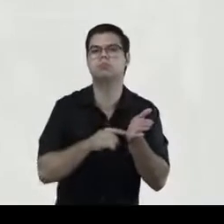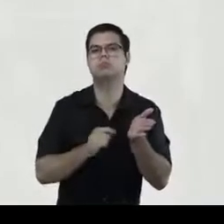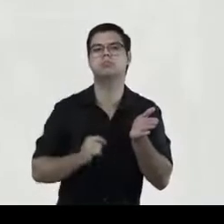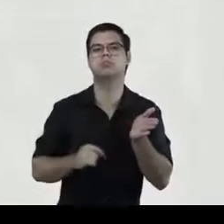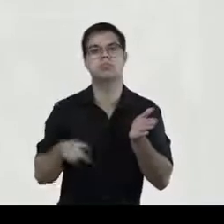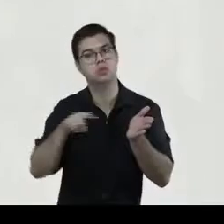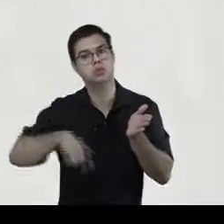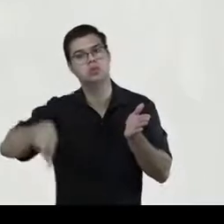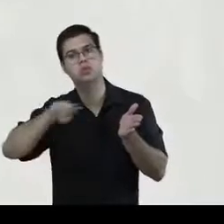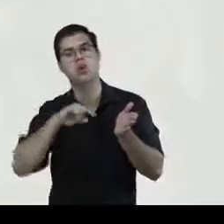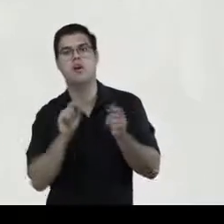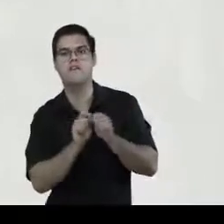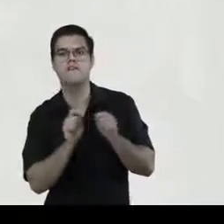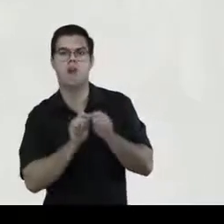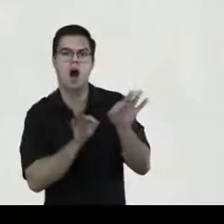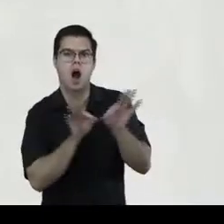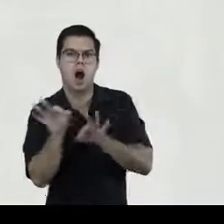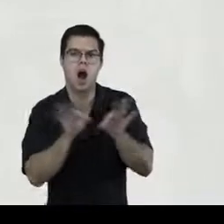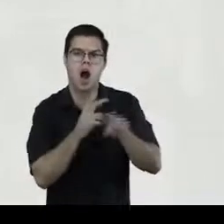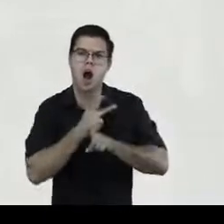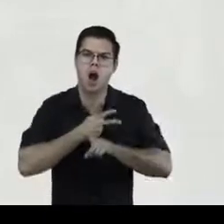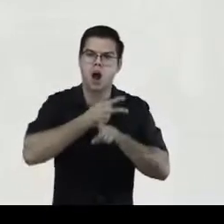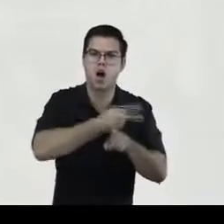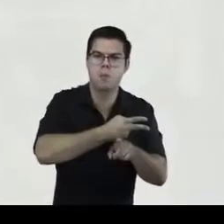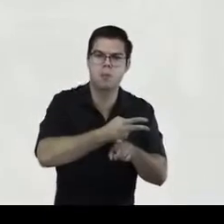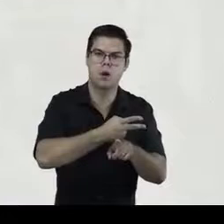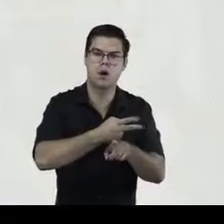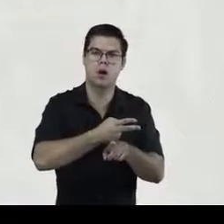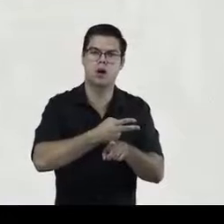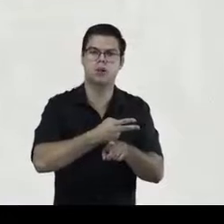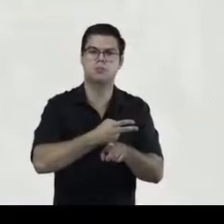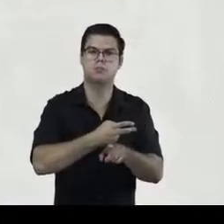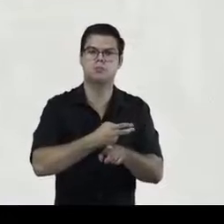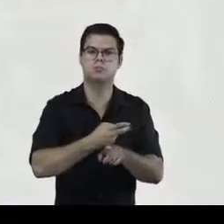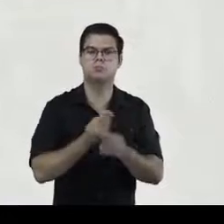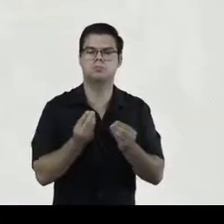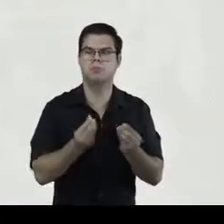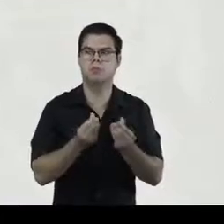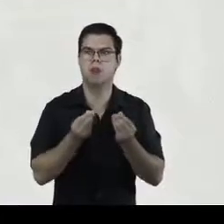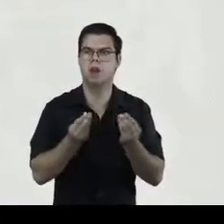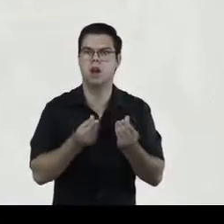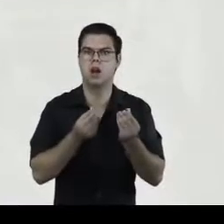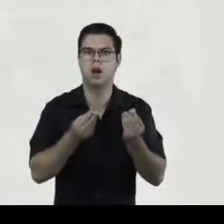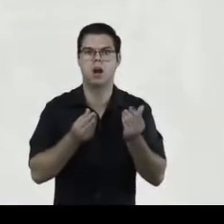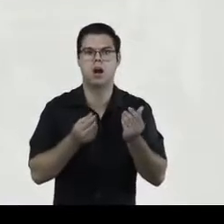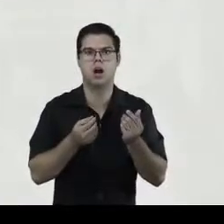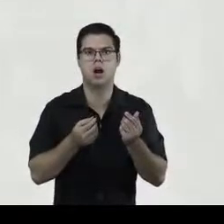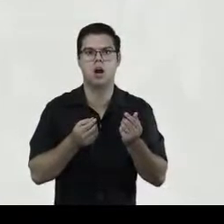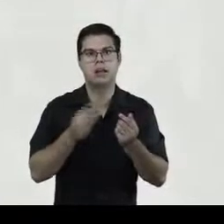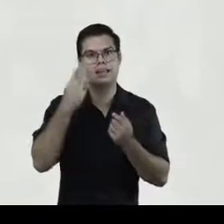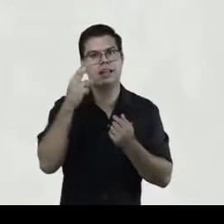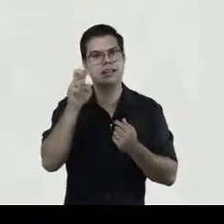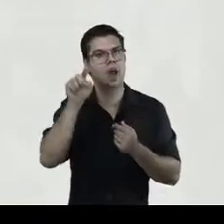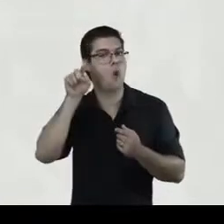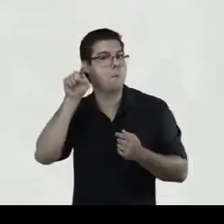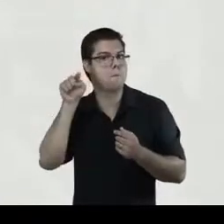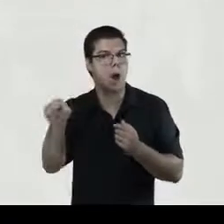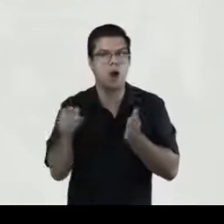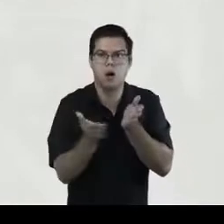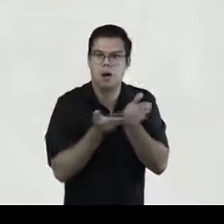.000 Seiten, für die wir jeweils die Information zur Schriftart vermerkt haben,